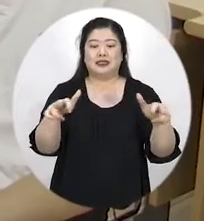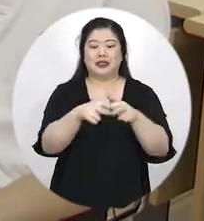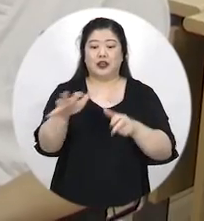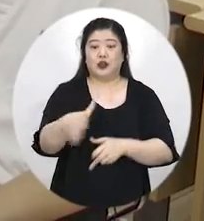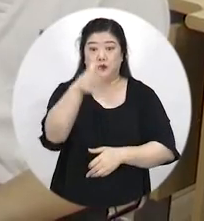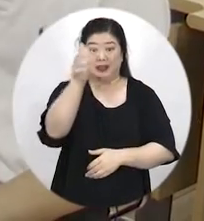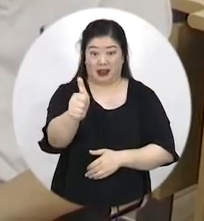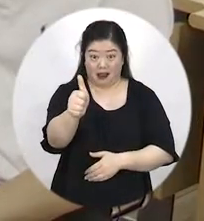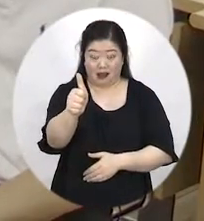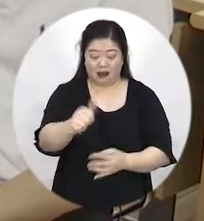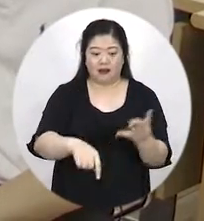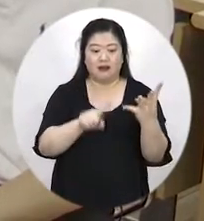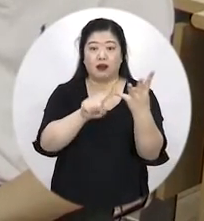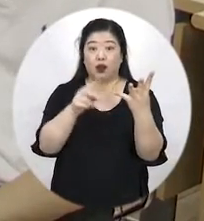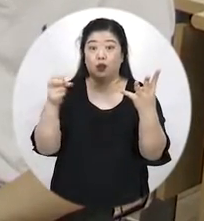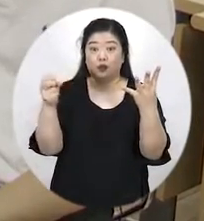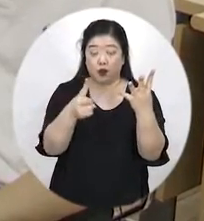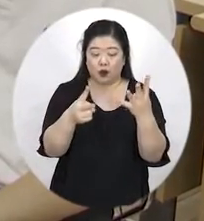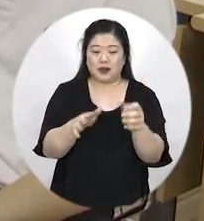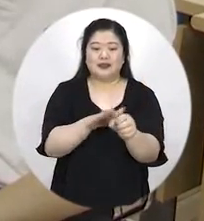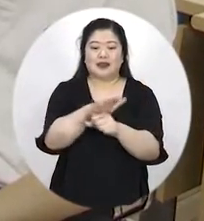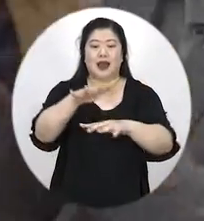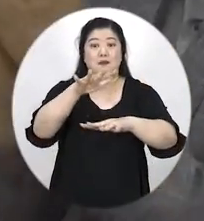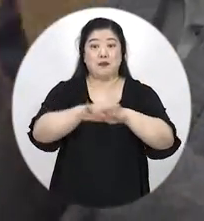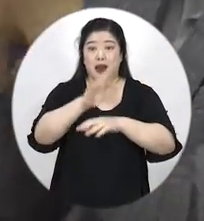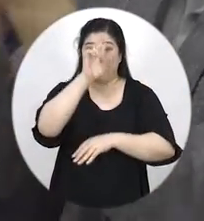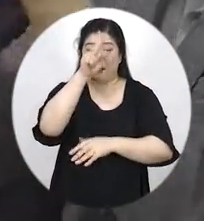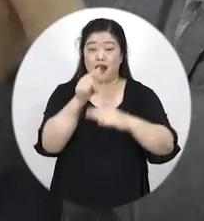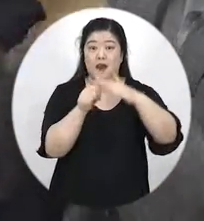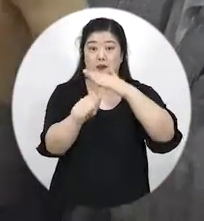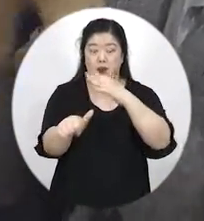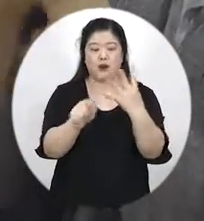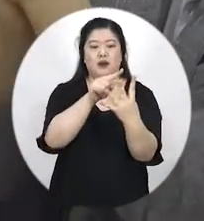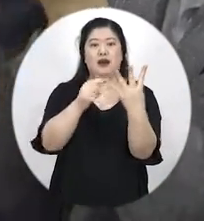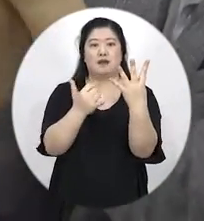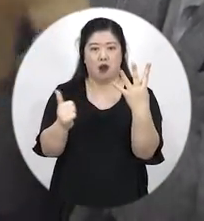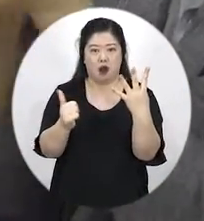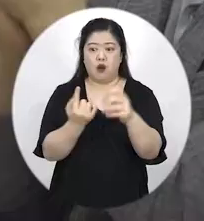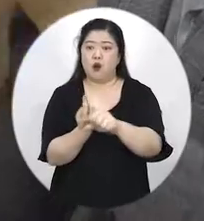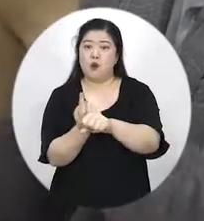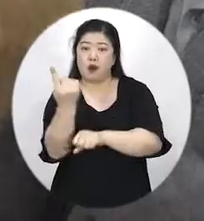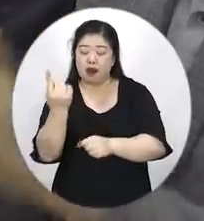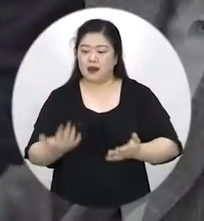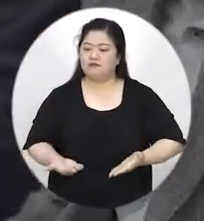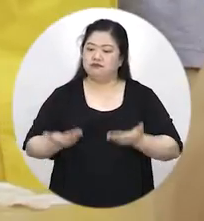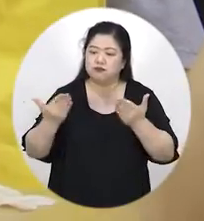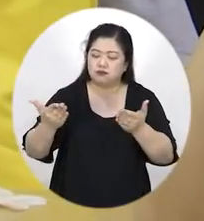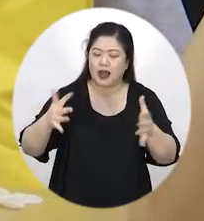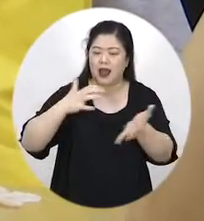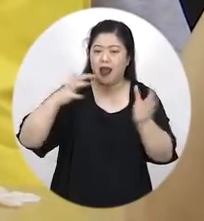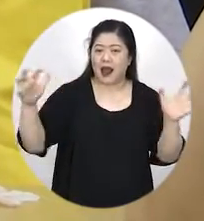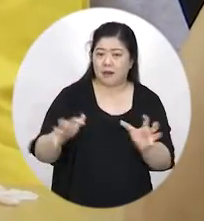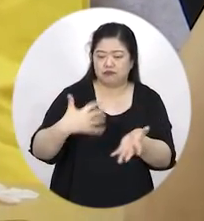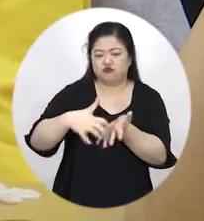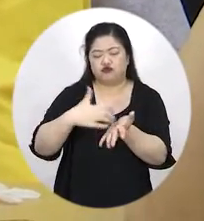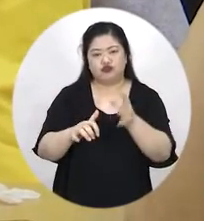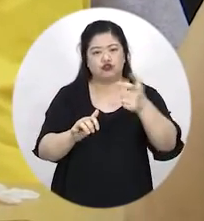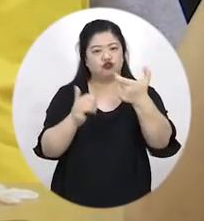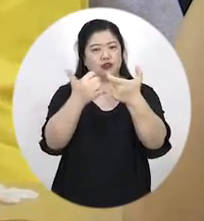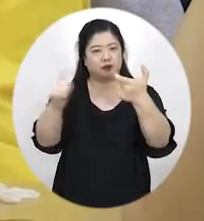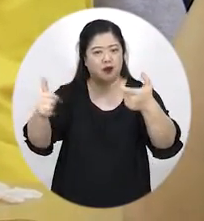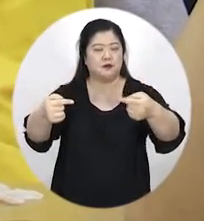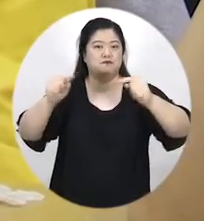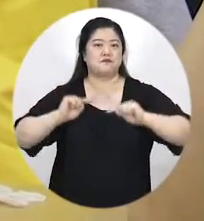총연합회 에 김용재 배장 함께하는 사랑밭 박희철 애플을 비롯해 강서지역 자원봉사자 등 60여 명이